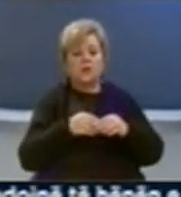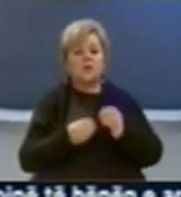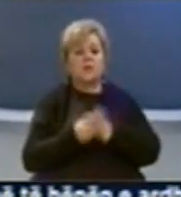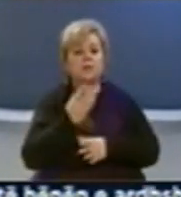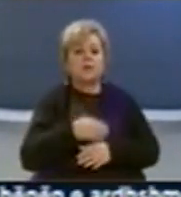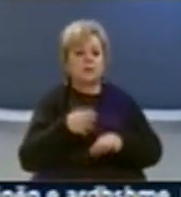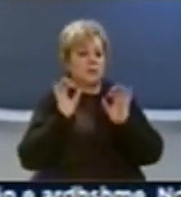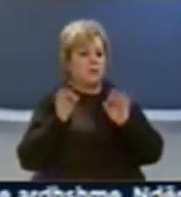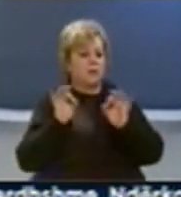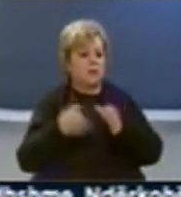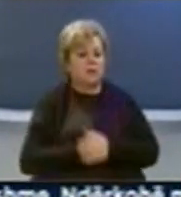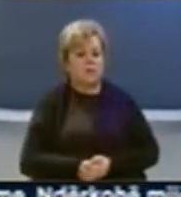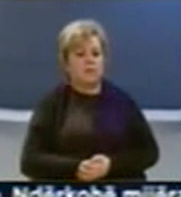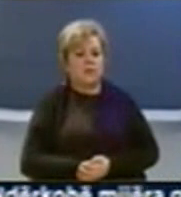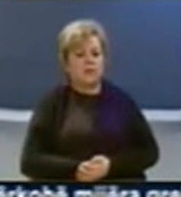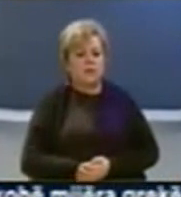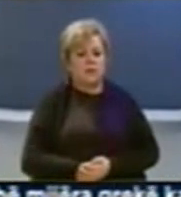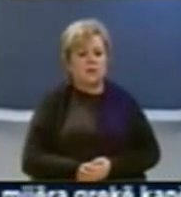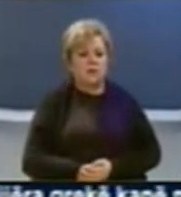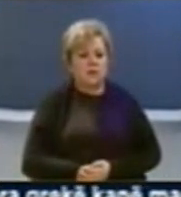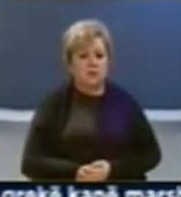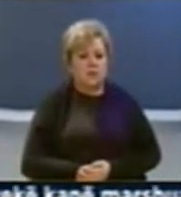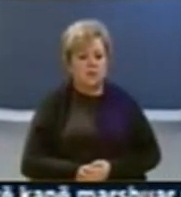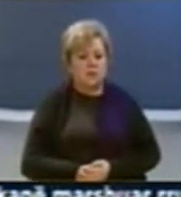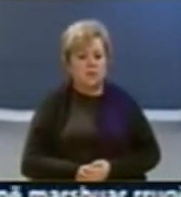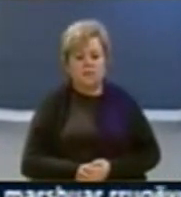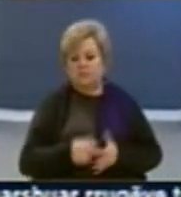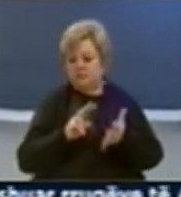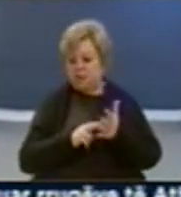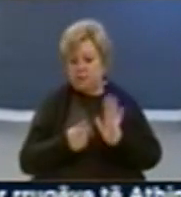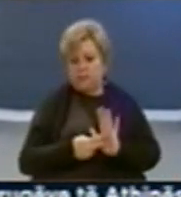apelit. Dhe kjo, për mendimin tim, është problem.